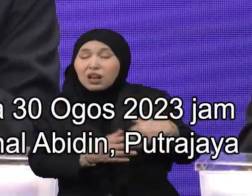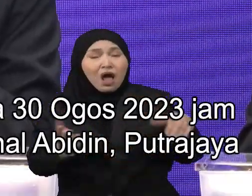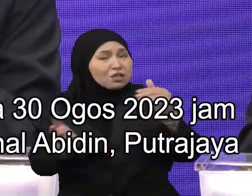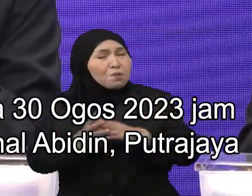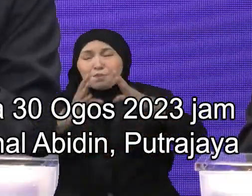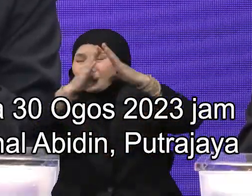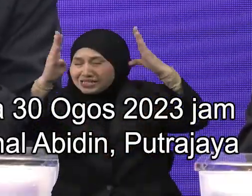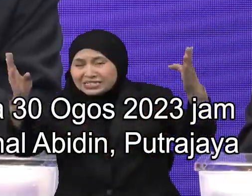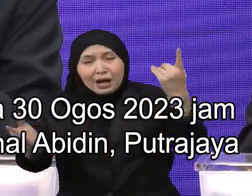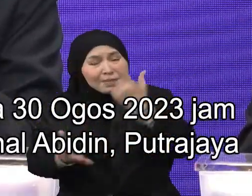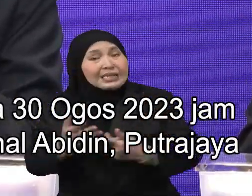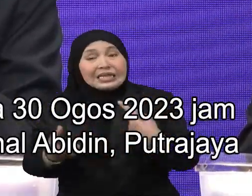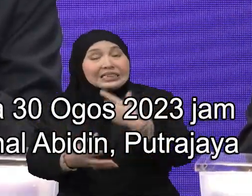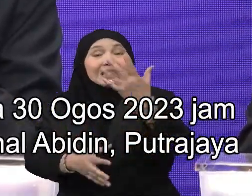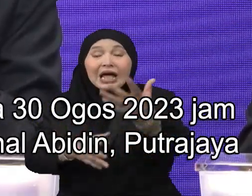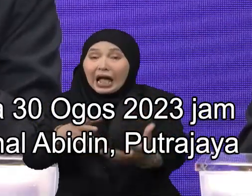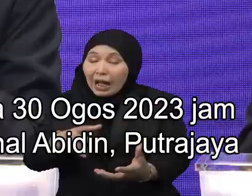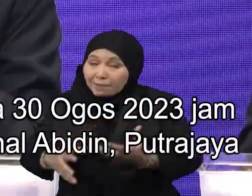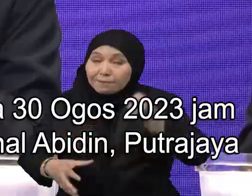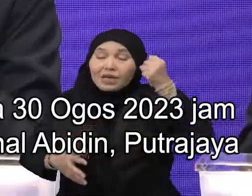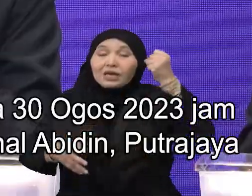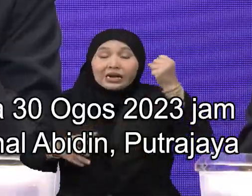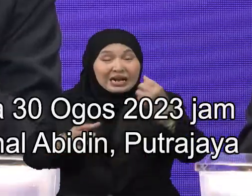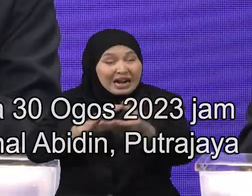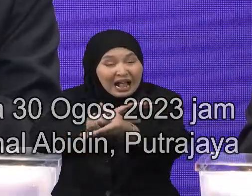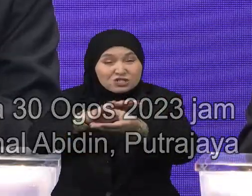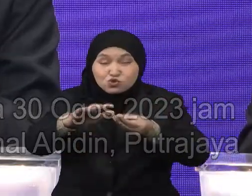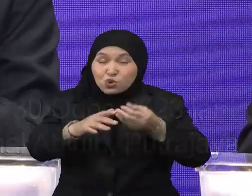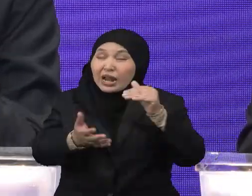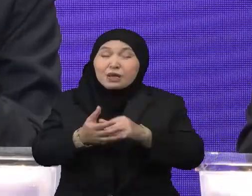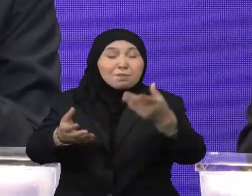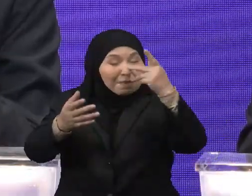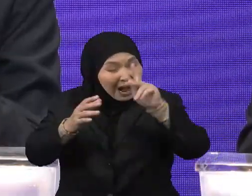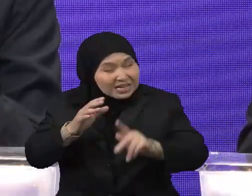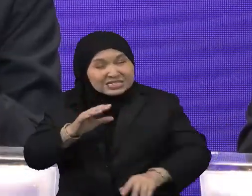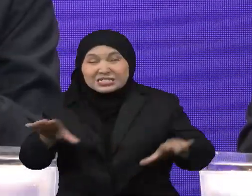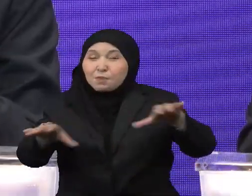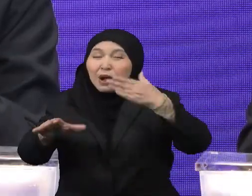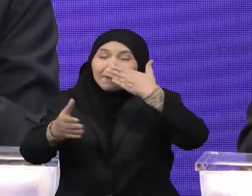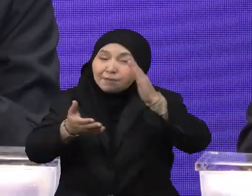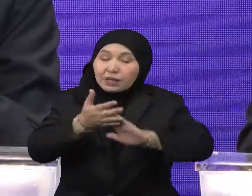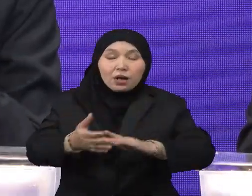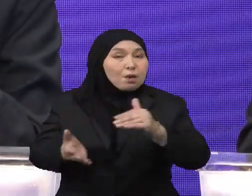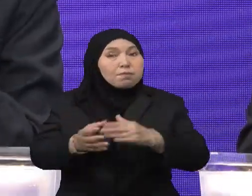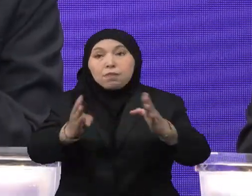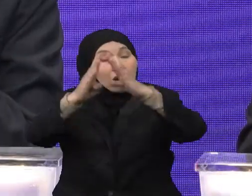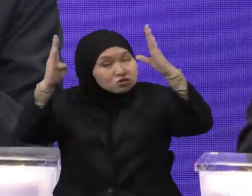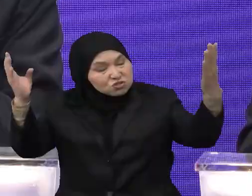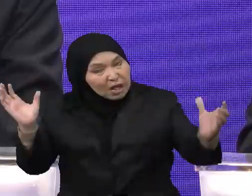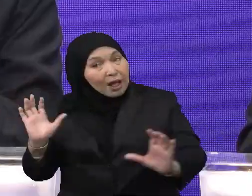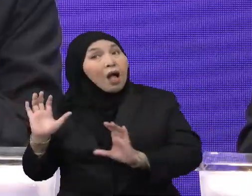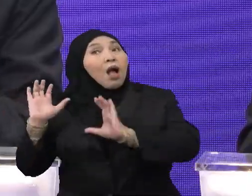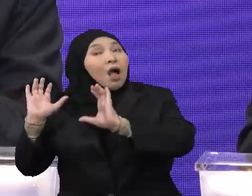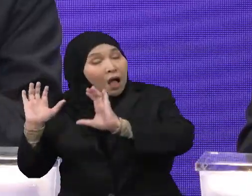besar apa yang kita makan maksudnya semakin besar rasa semakin besar maka lebih besar lah bebanan yang akan dibawa